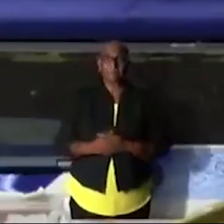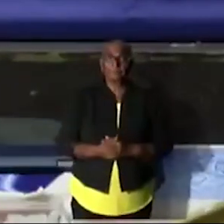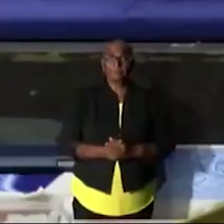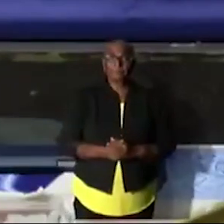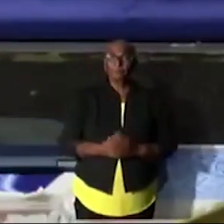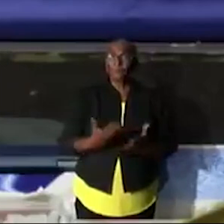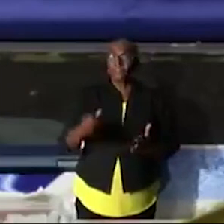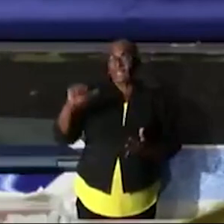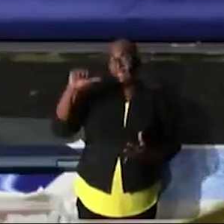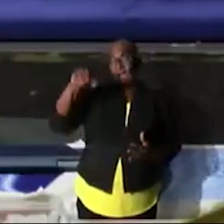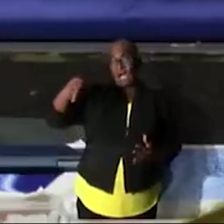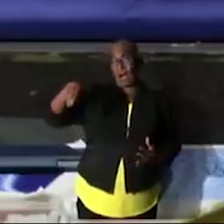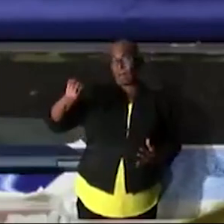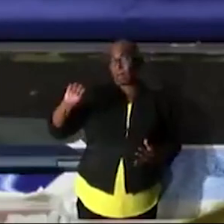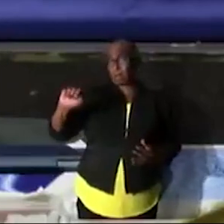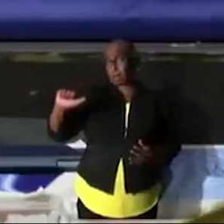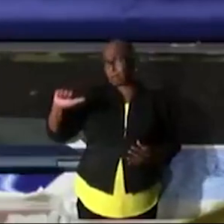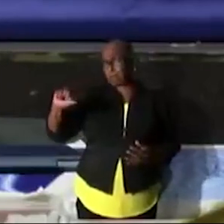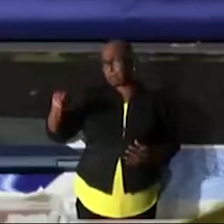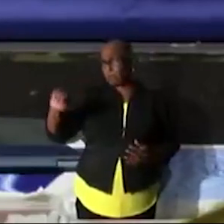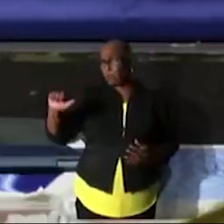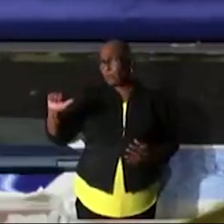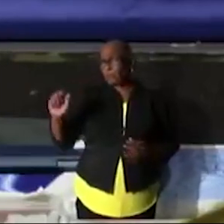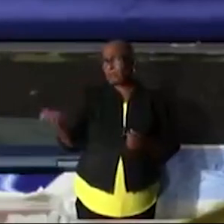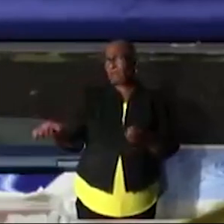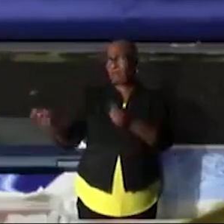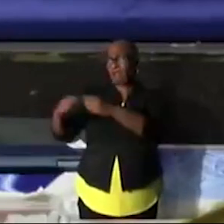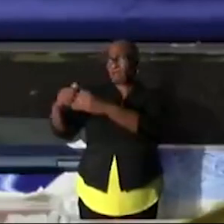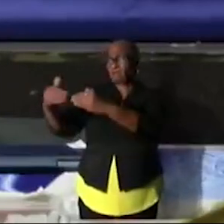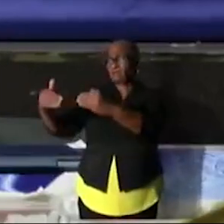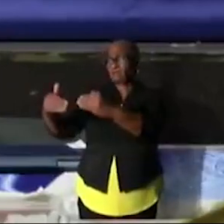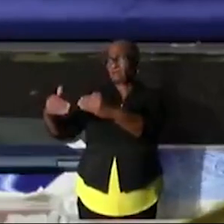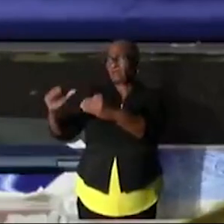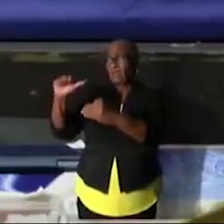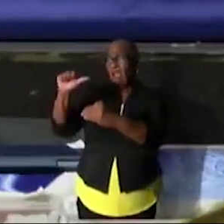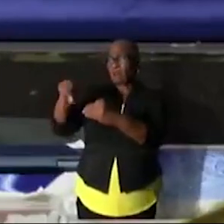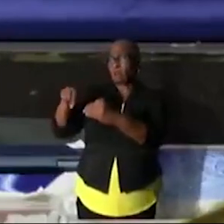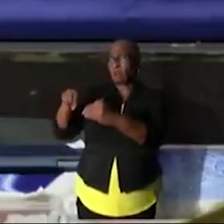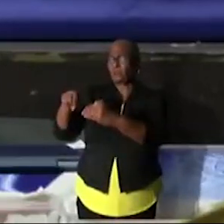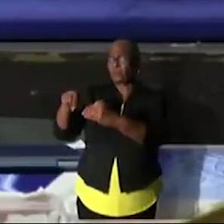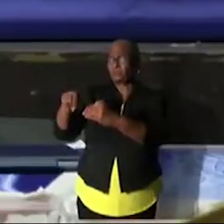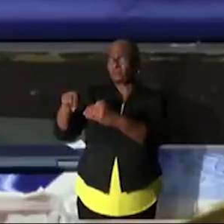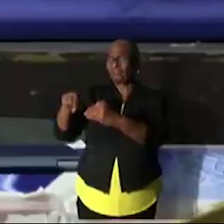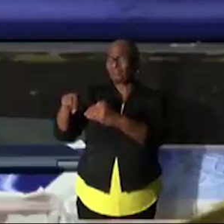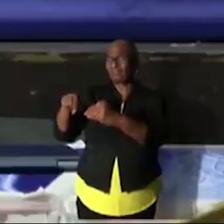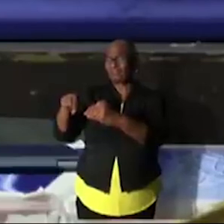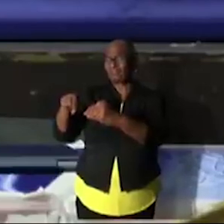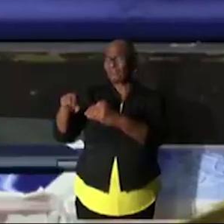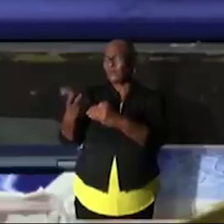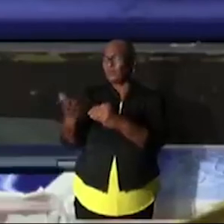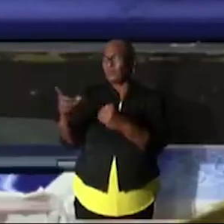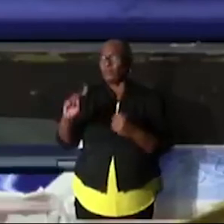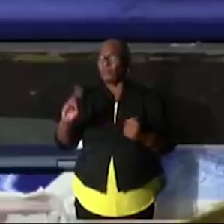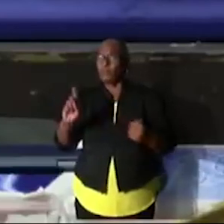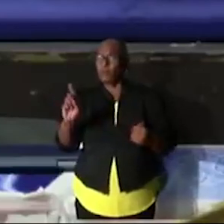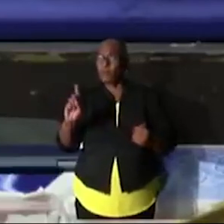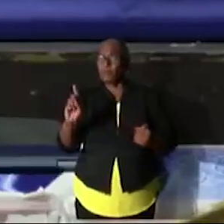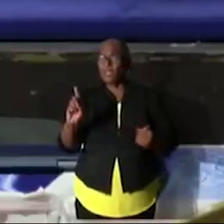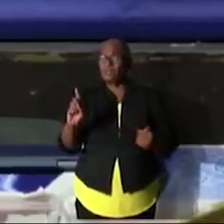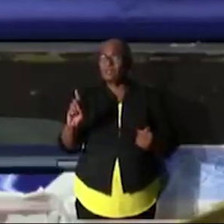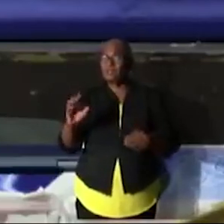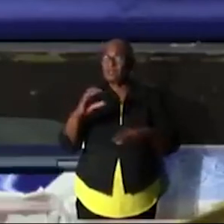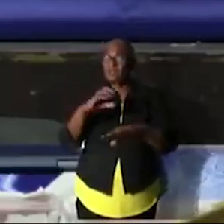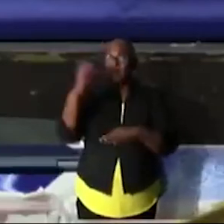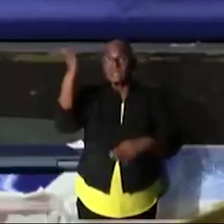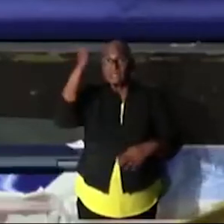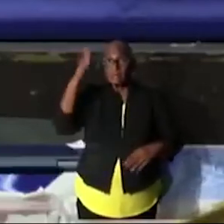Dat van Apura, dat het afgesloten en cases. Kijk, Apura heeft een outbreak gehad. We hebben op een gegeven moment een heleboel cases gehad en